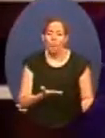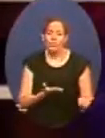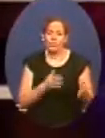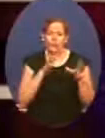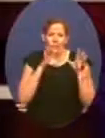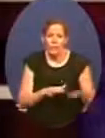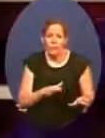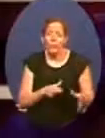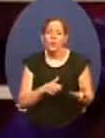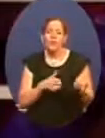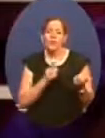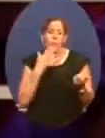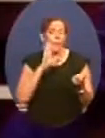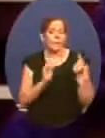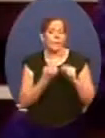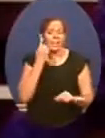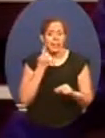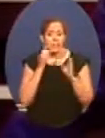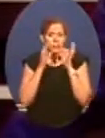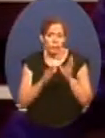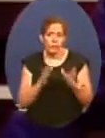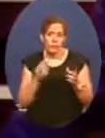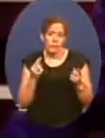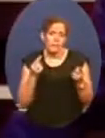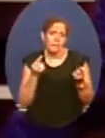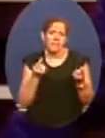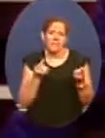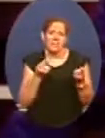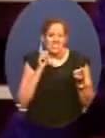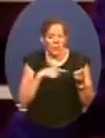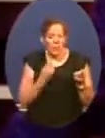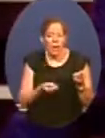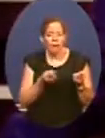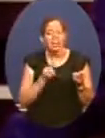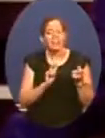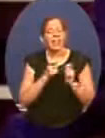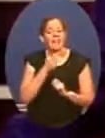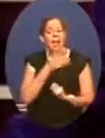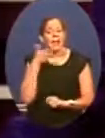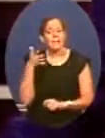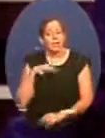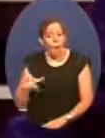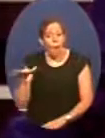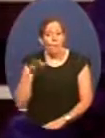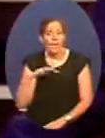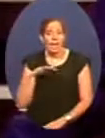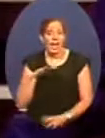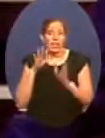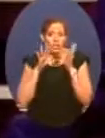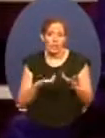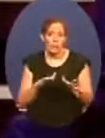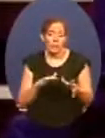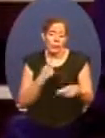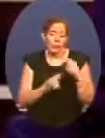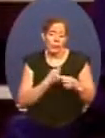אנטישמיות, ורוב המקרים האנטישמיים באים מהימין. אבל צריך לומר, דווקא הימין האירופאי, האנטישמי